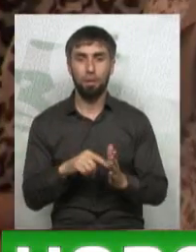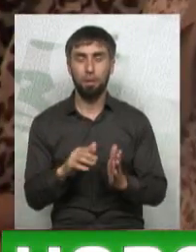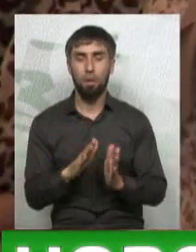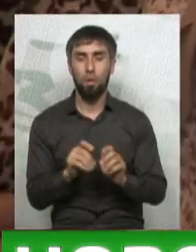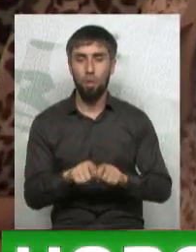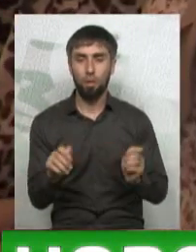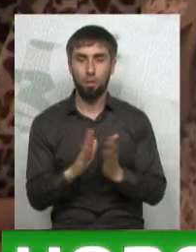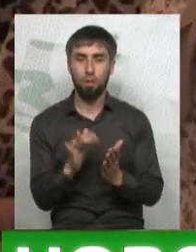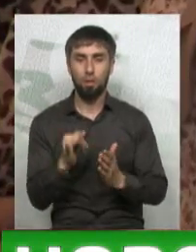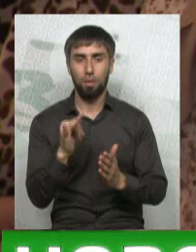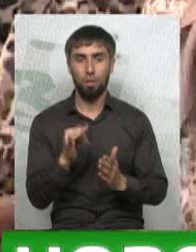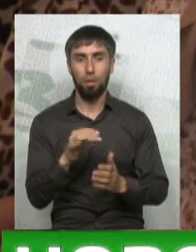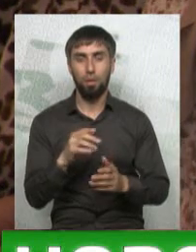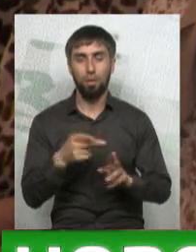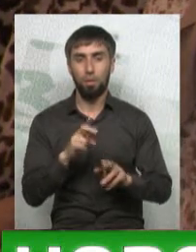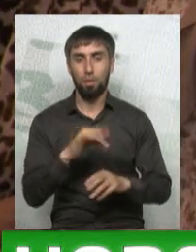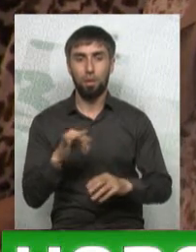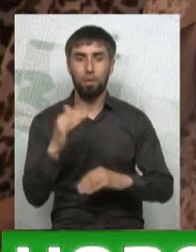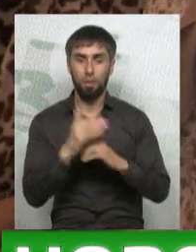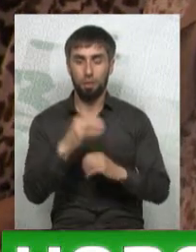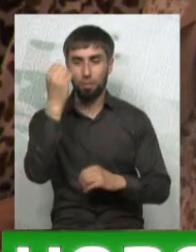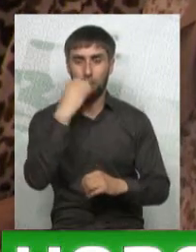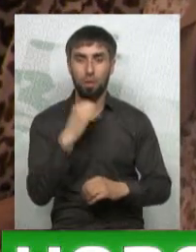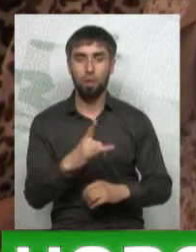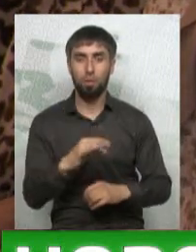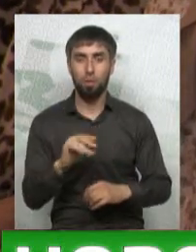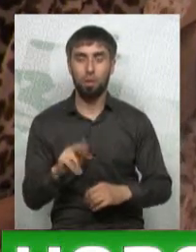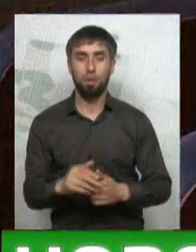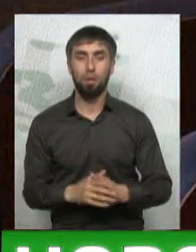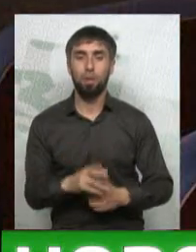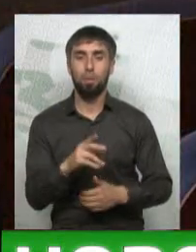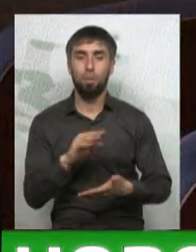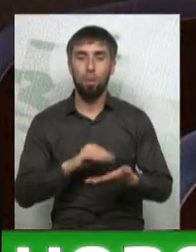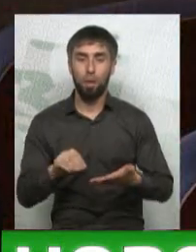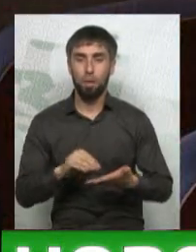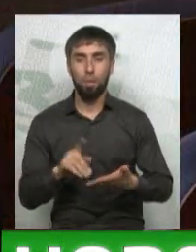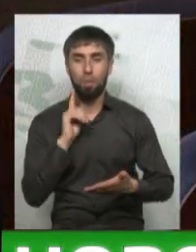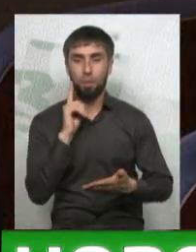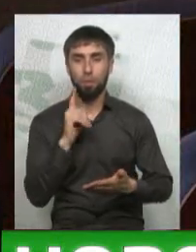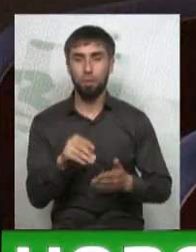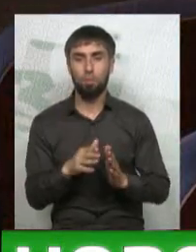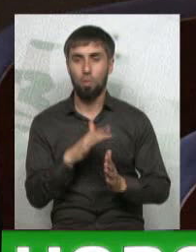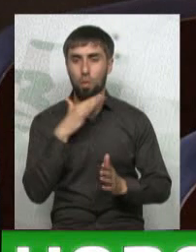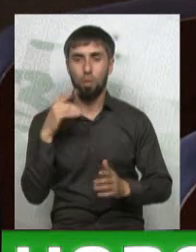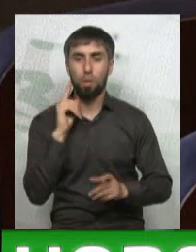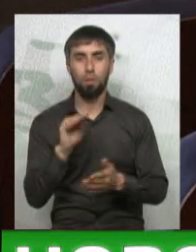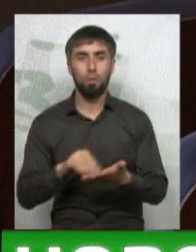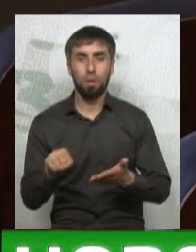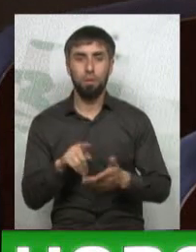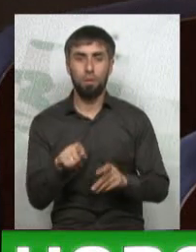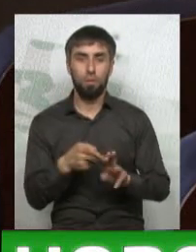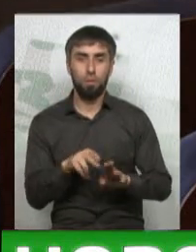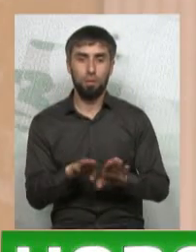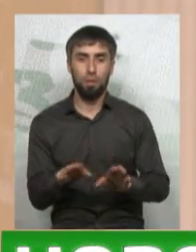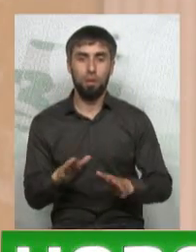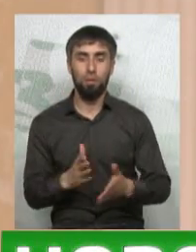юбилейные вечера и другие мероприятия. А благодаря рубрике «Поэзия молодых» в широкий свет вышли труды многих молодых писателей и